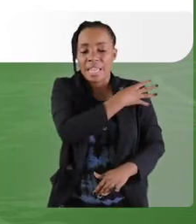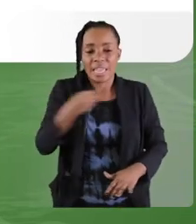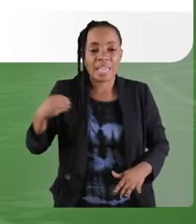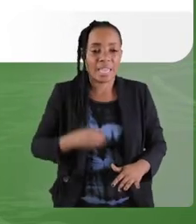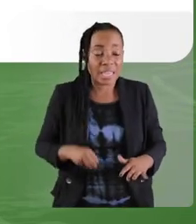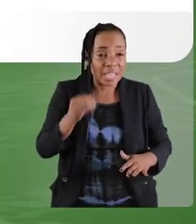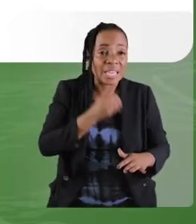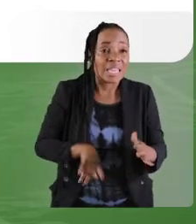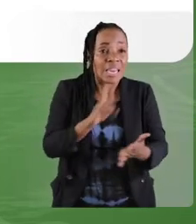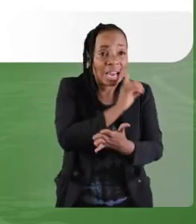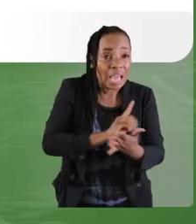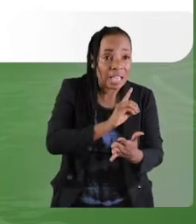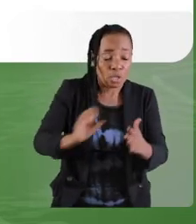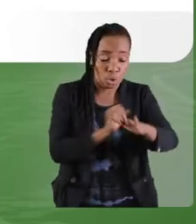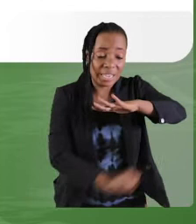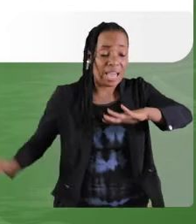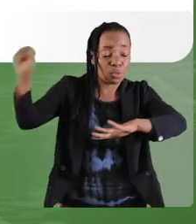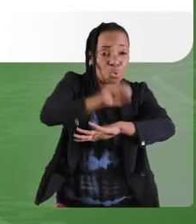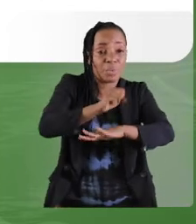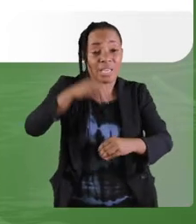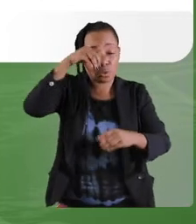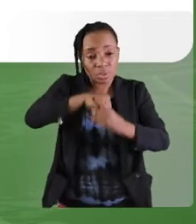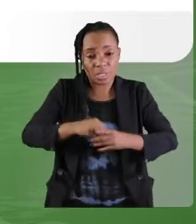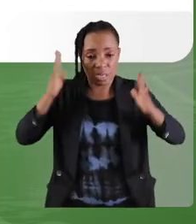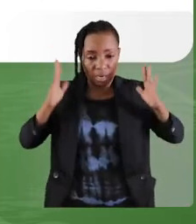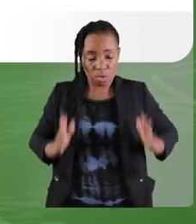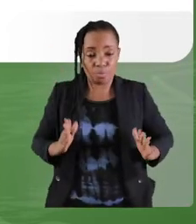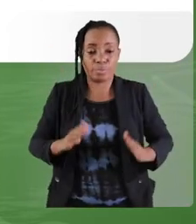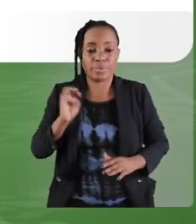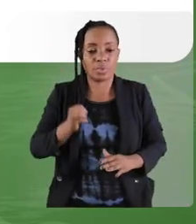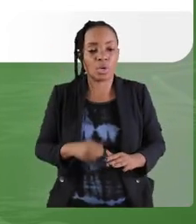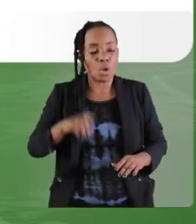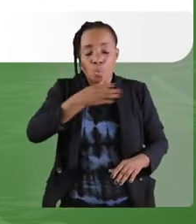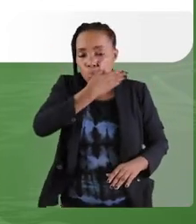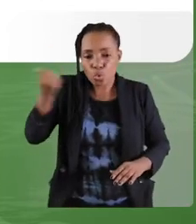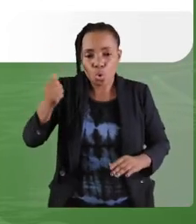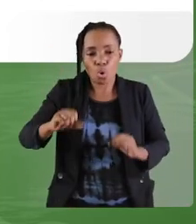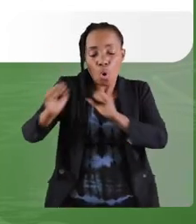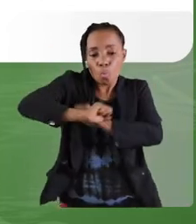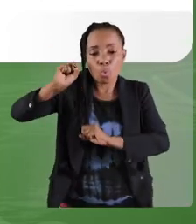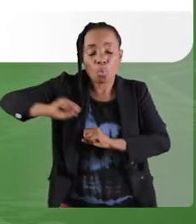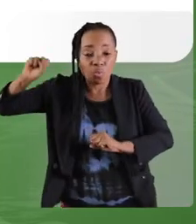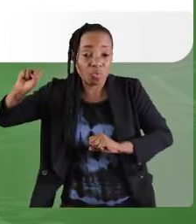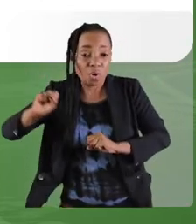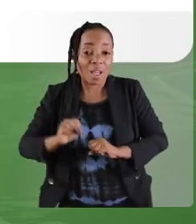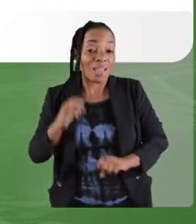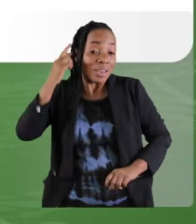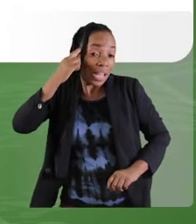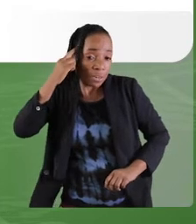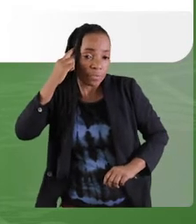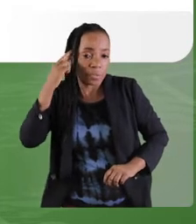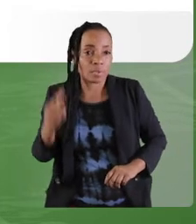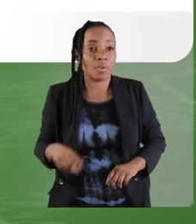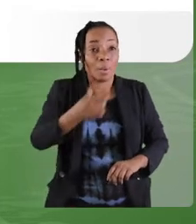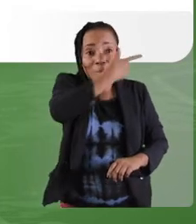l'ethnocentrisme et la domination au sein de l'humanité, en faisant rayonner le rationalisme parce